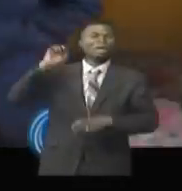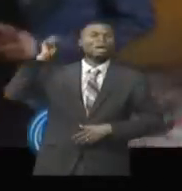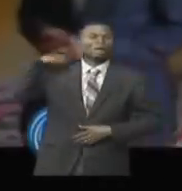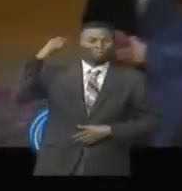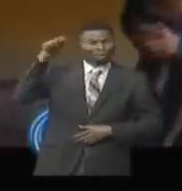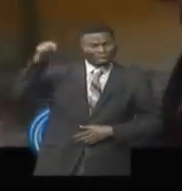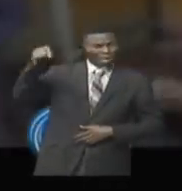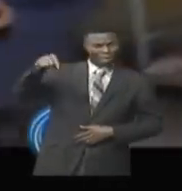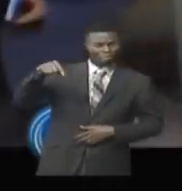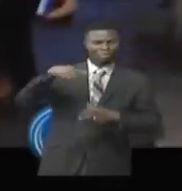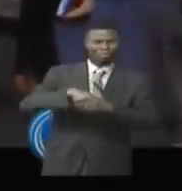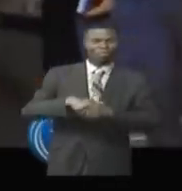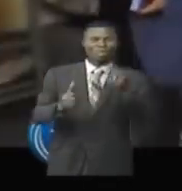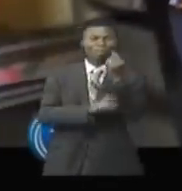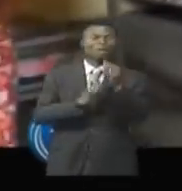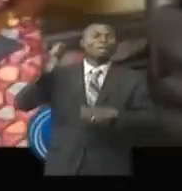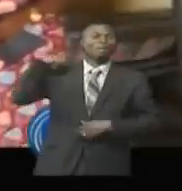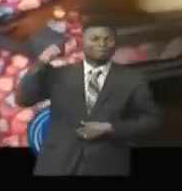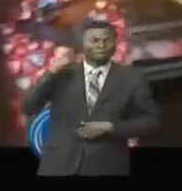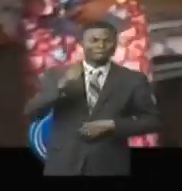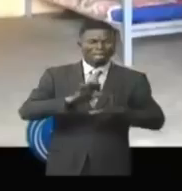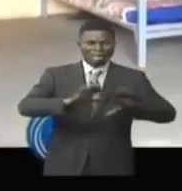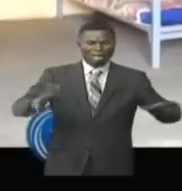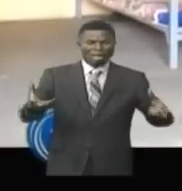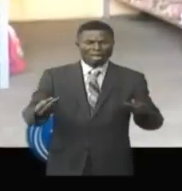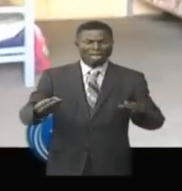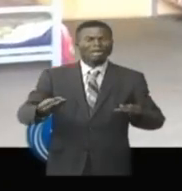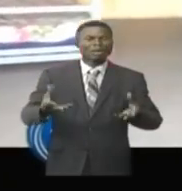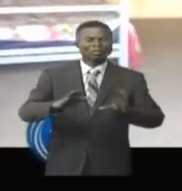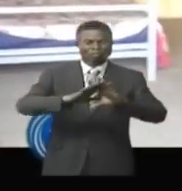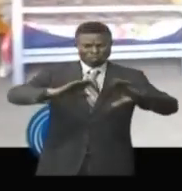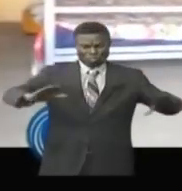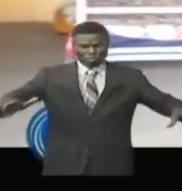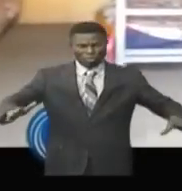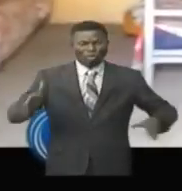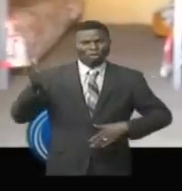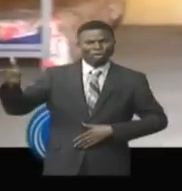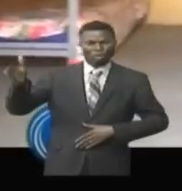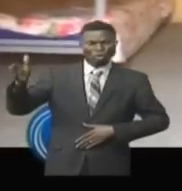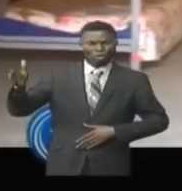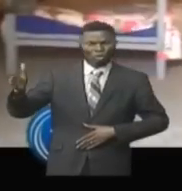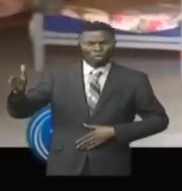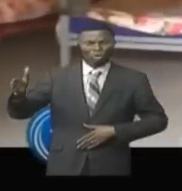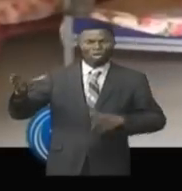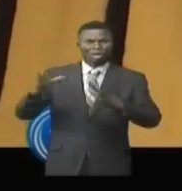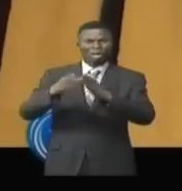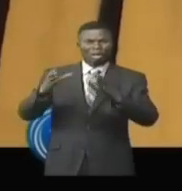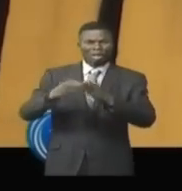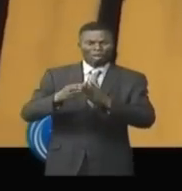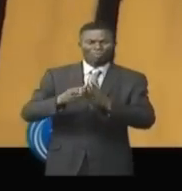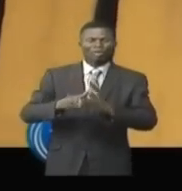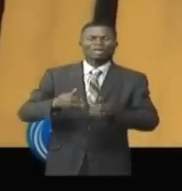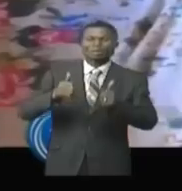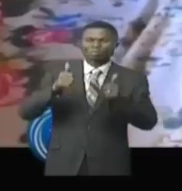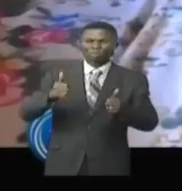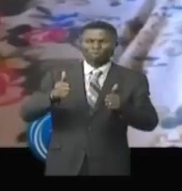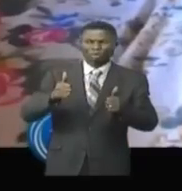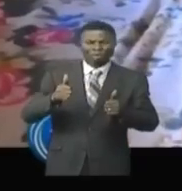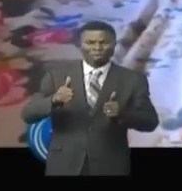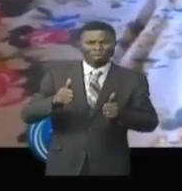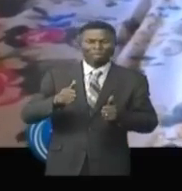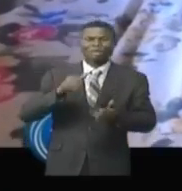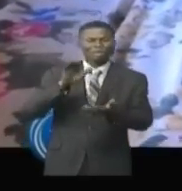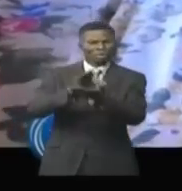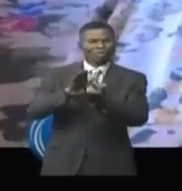prison, les détenus disposent des lits couverts de matelas, des chambres connectées au réseau photovoltaïque. C'est dont se félicite